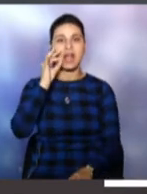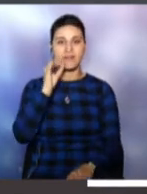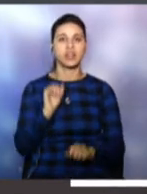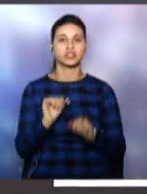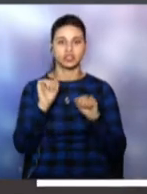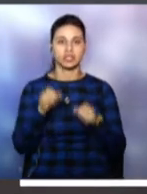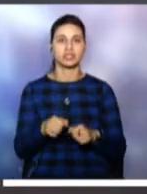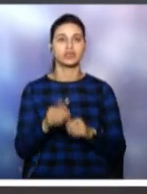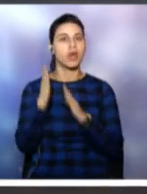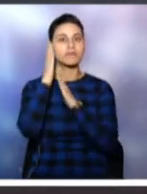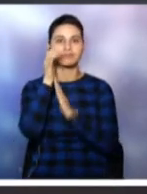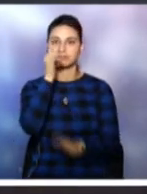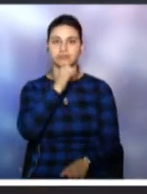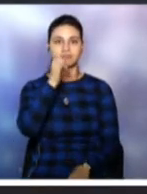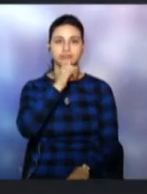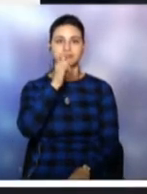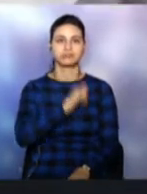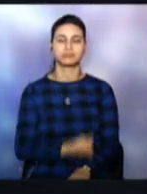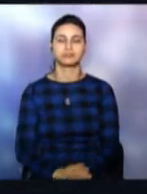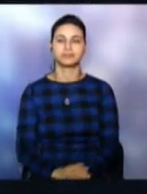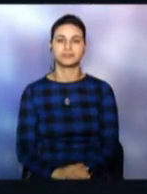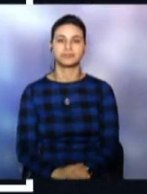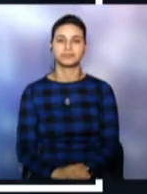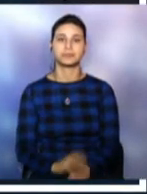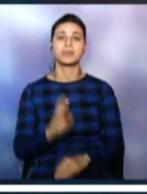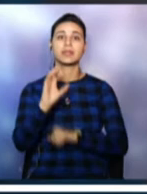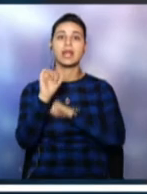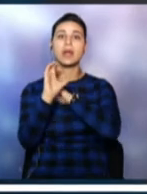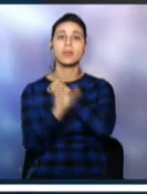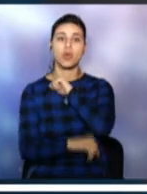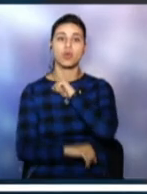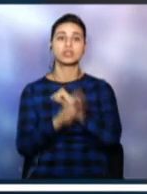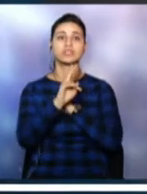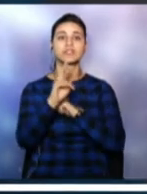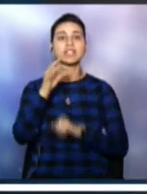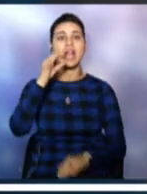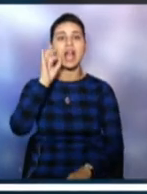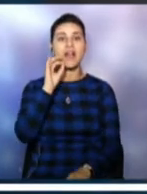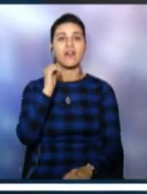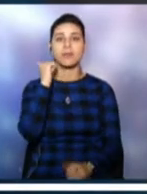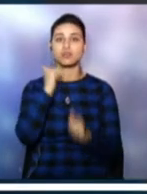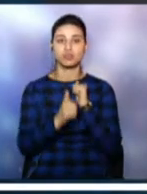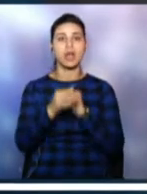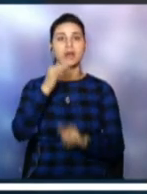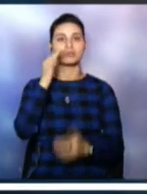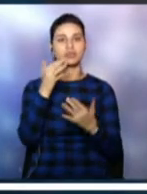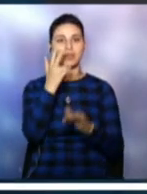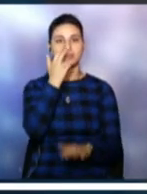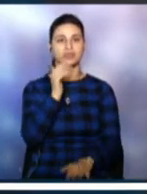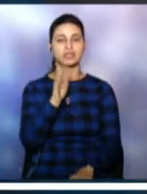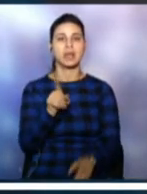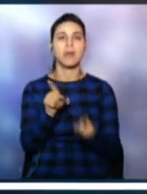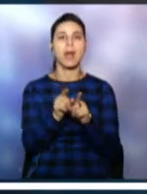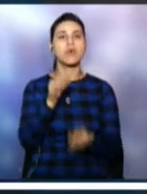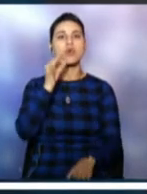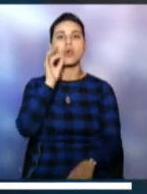შესაძლოა უძილობა გამოიწვიოს. Და ბოლოს, ყავის ხშირი მოხმარება მასზე მიჩვევას იწვევს. Როგორც